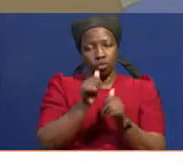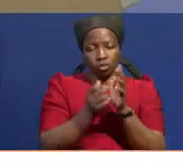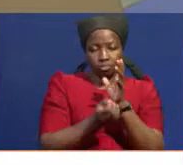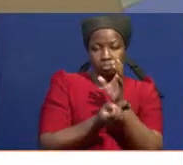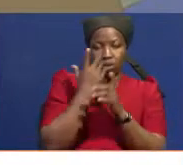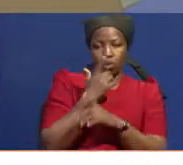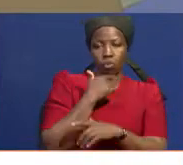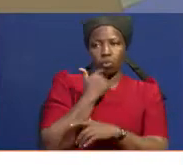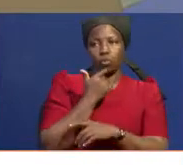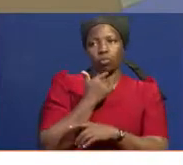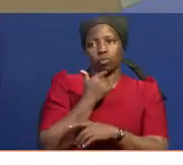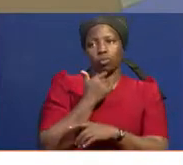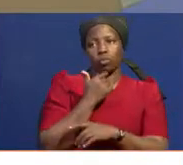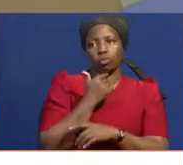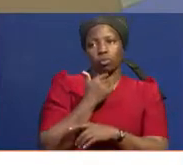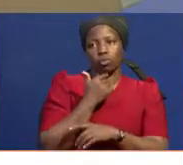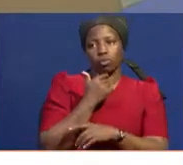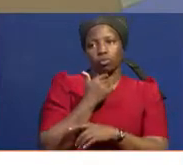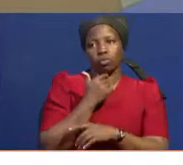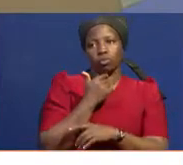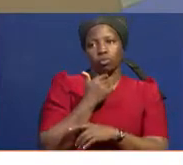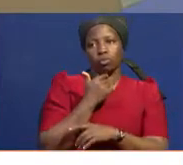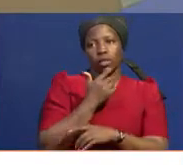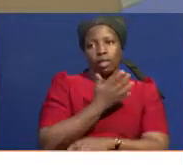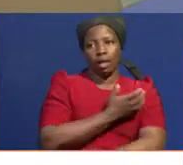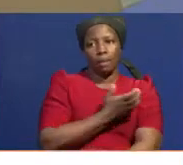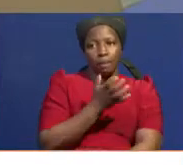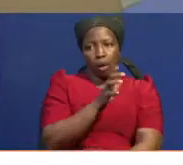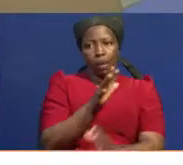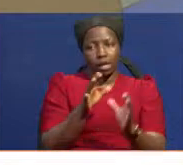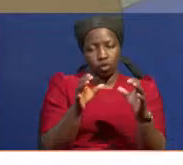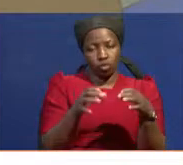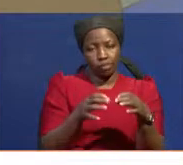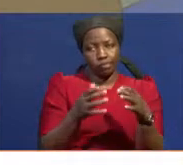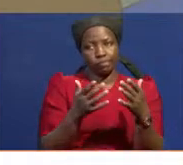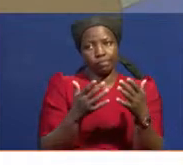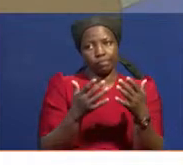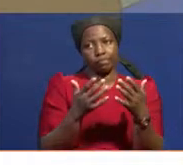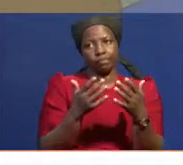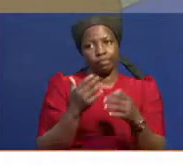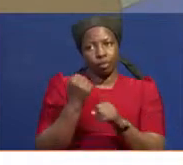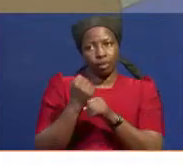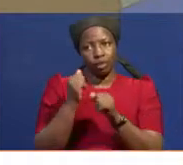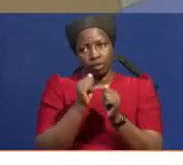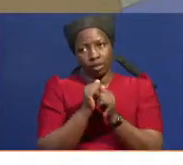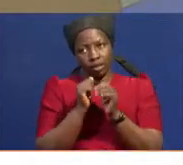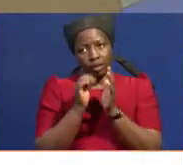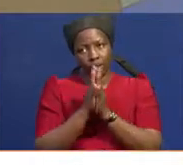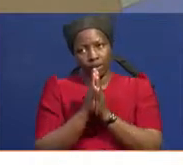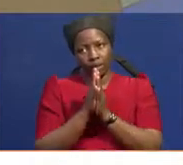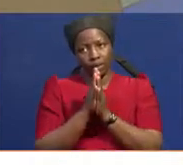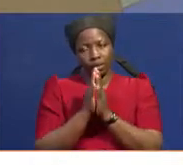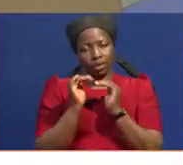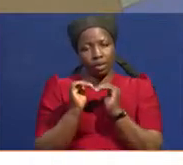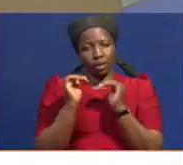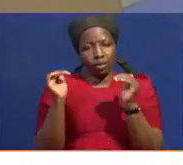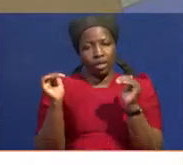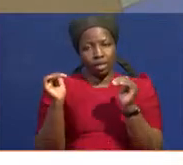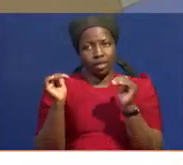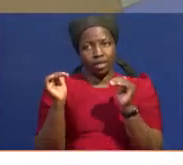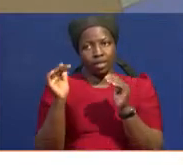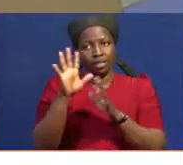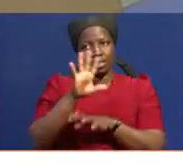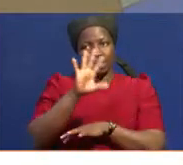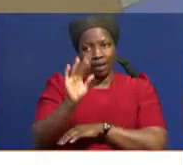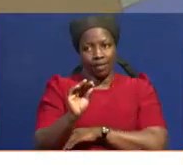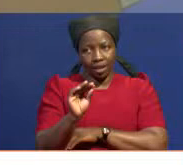la kijamii la Nyimine Empowerment kwa ushirikiano na hazina ya usawa wa jinsia barani Afrika kinatoa jukwaa kwa